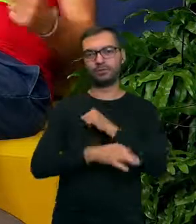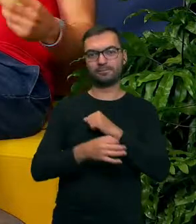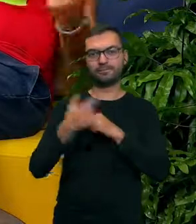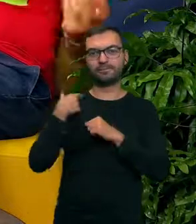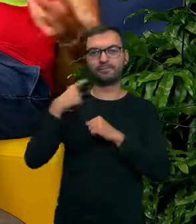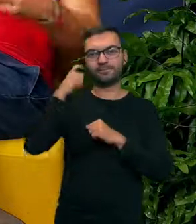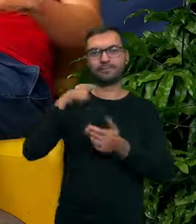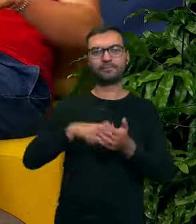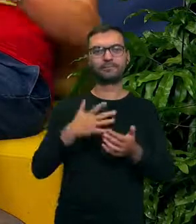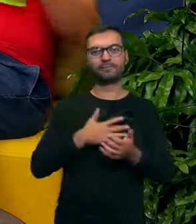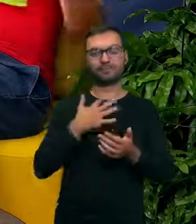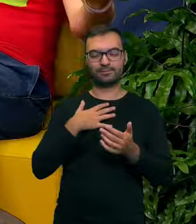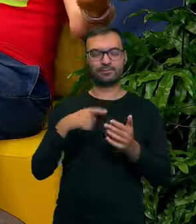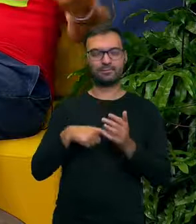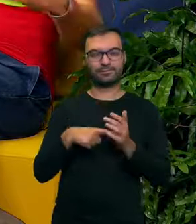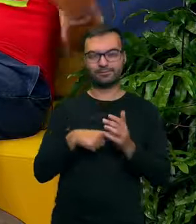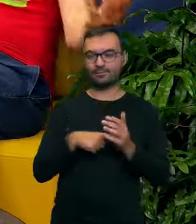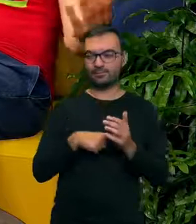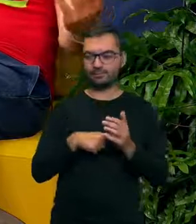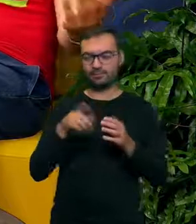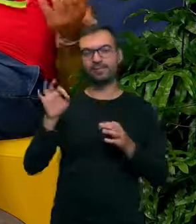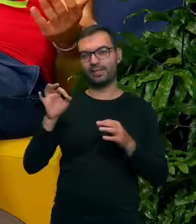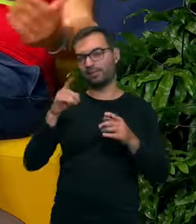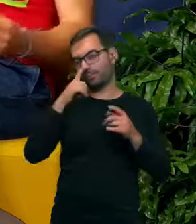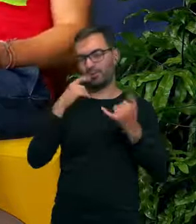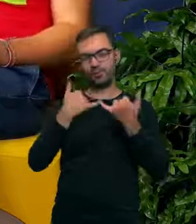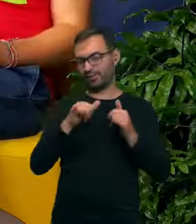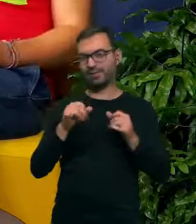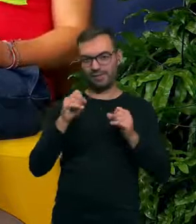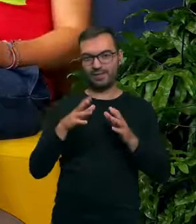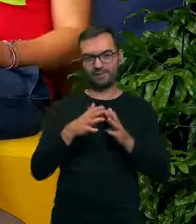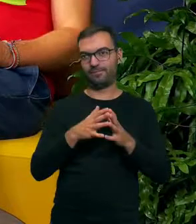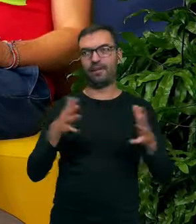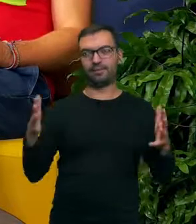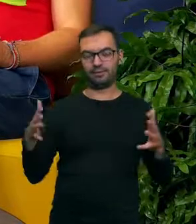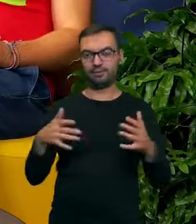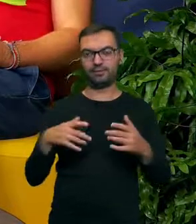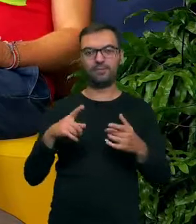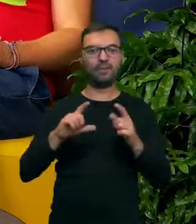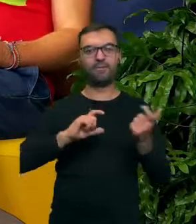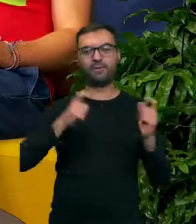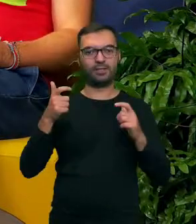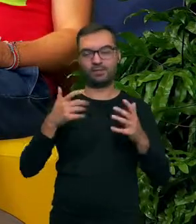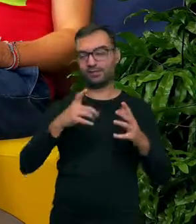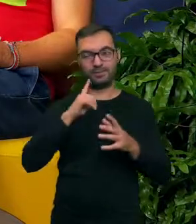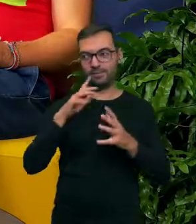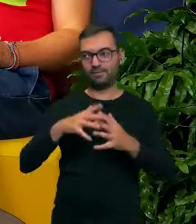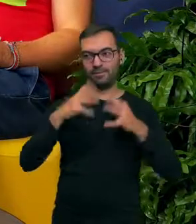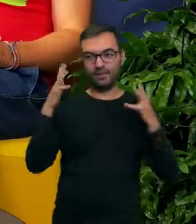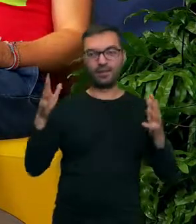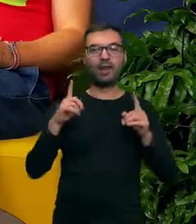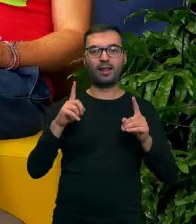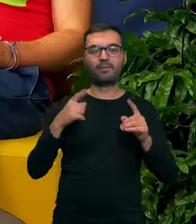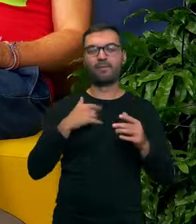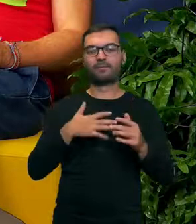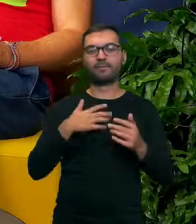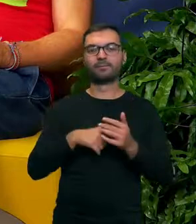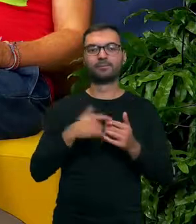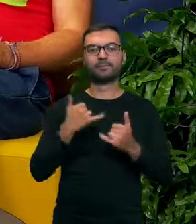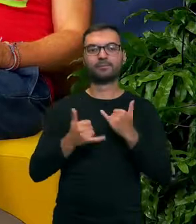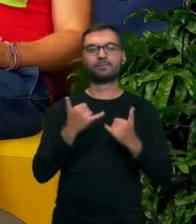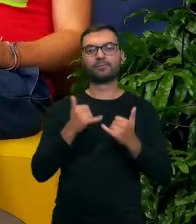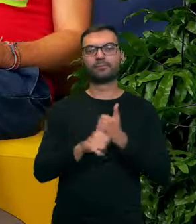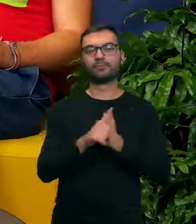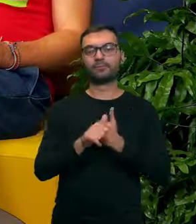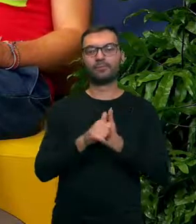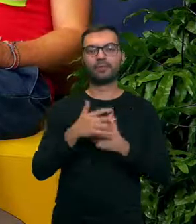znam tą emocję. Oczywiście to jest tutaj jakby dużo szerszej skali, bo te wydarzenia są nieporównywalne, natomiast mi się wydaje, że na poziomie